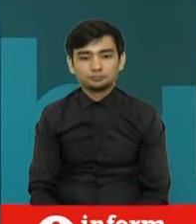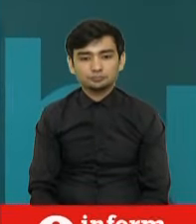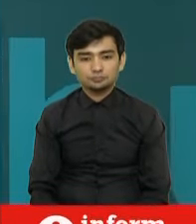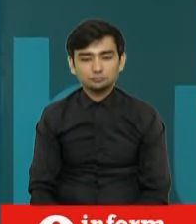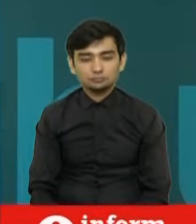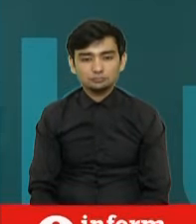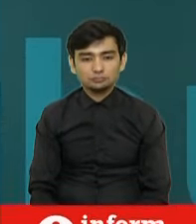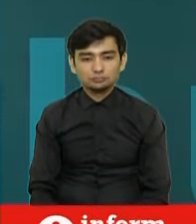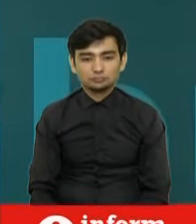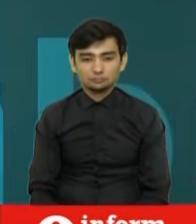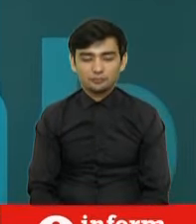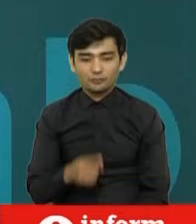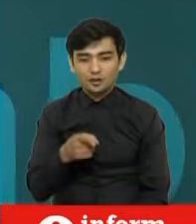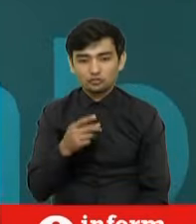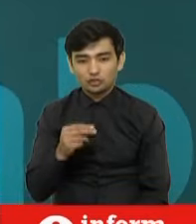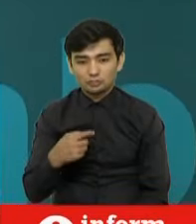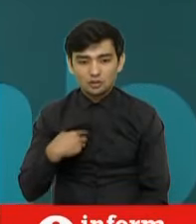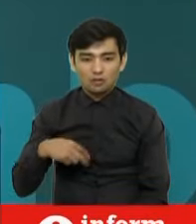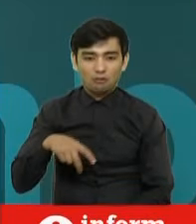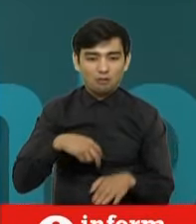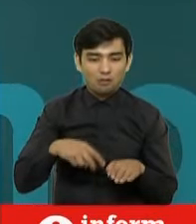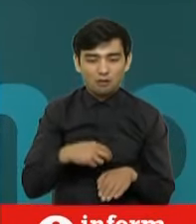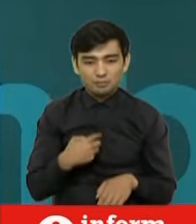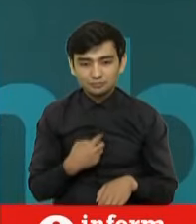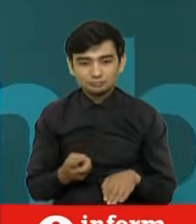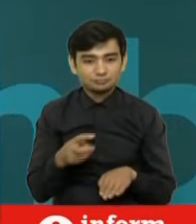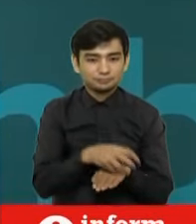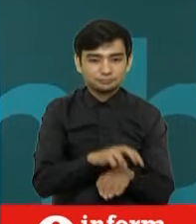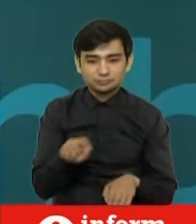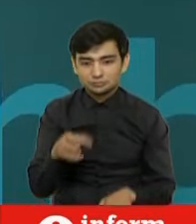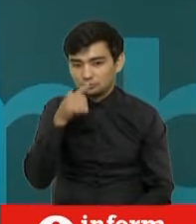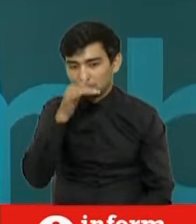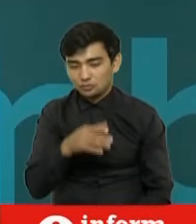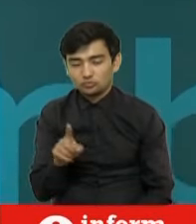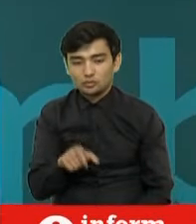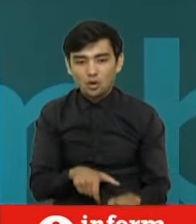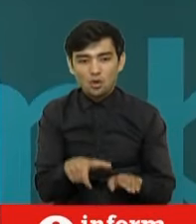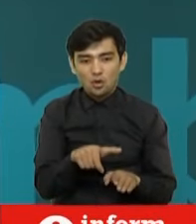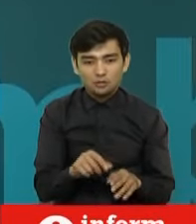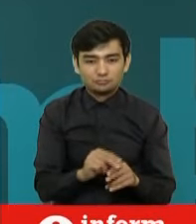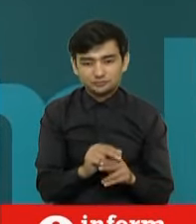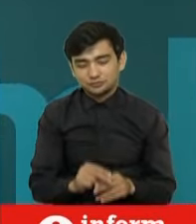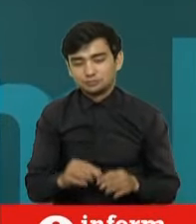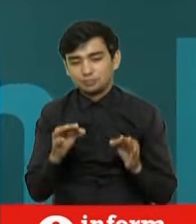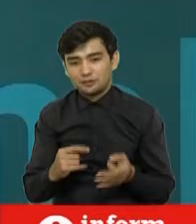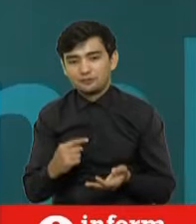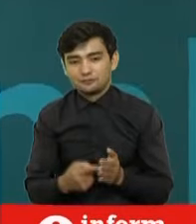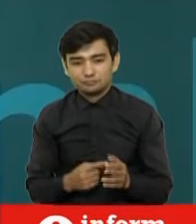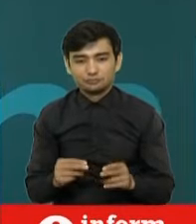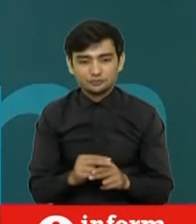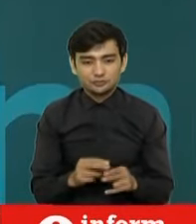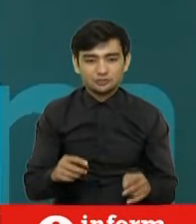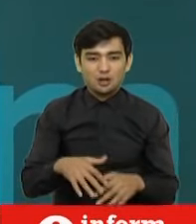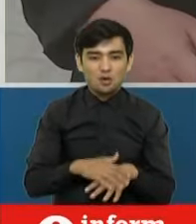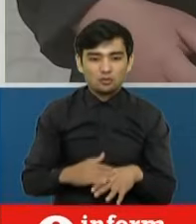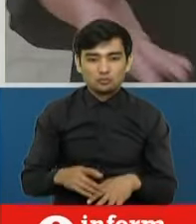сағаттай болды. Әлі әкім келген жоқ. Мына екі ортаның біздің талабымыз, мына екі ортаның жолын салу, дұрыстап беру халыққа. Мынау не